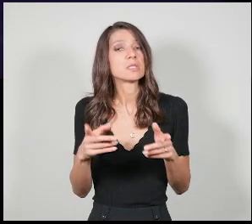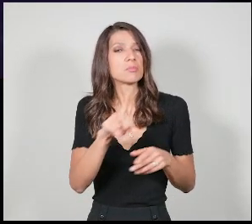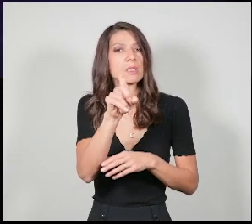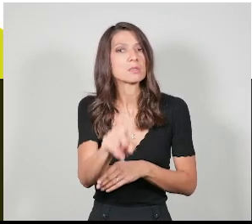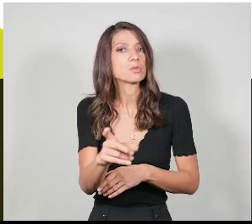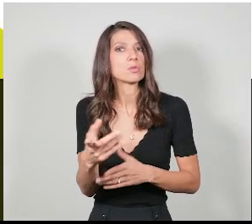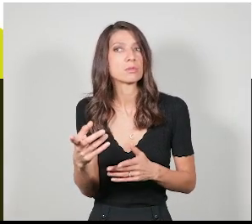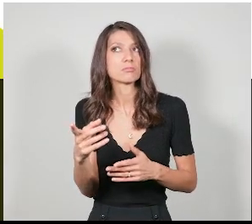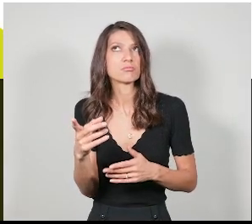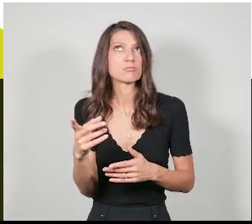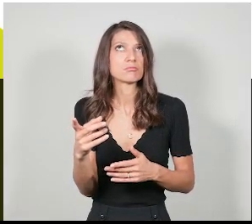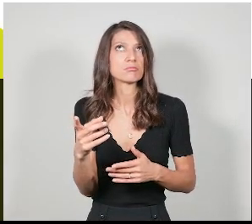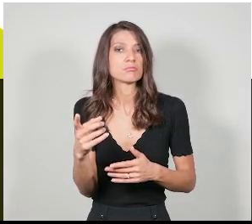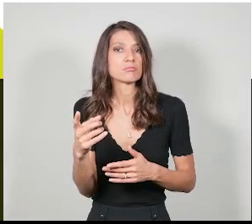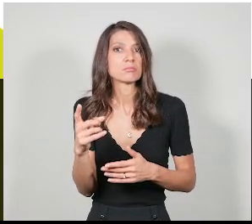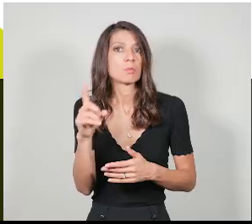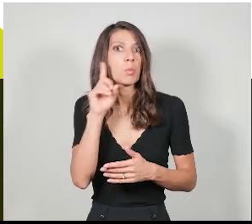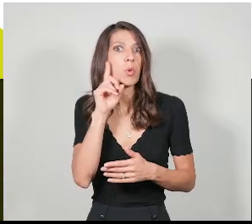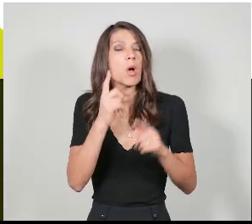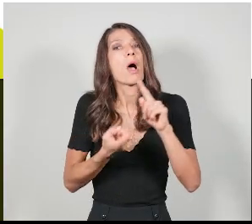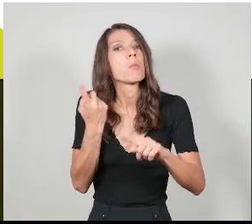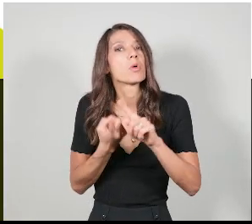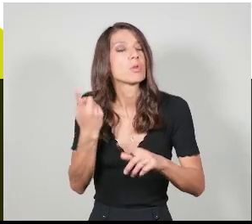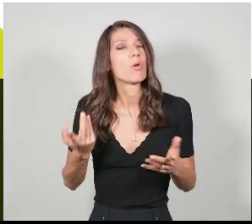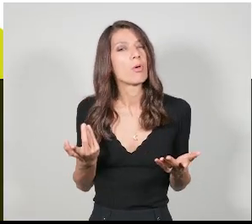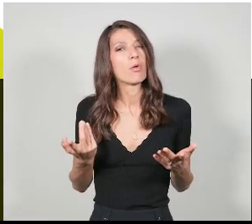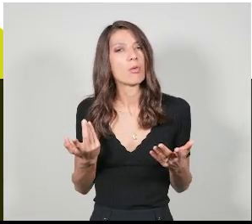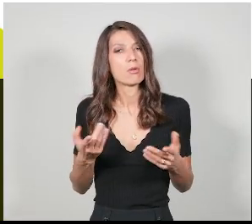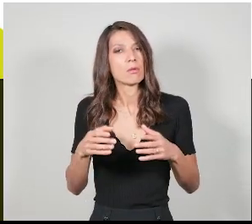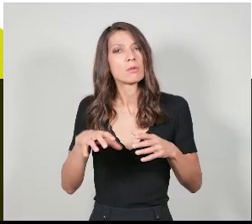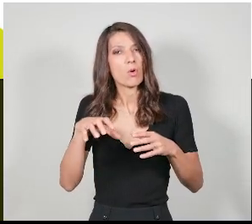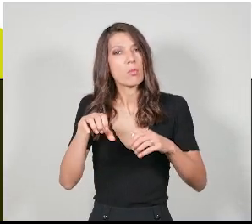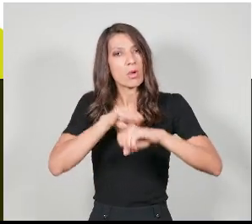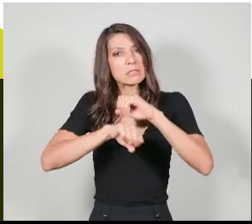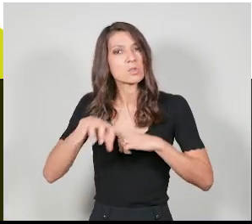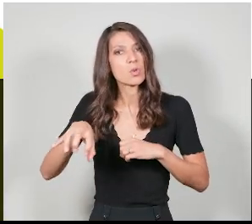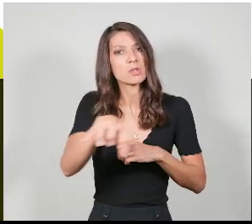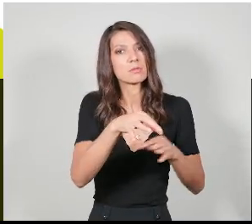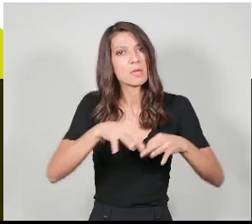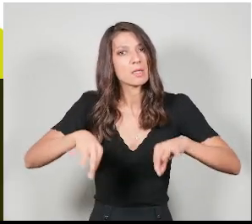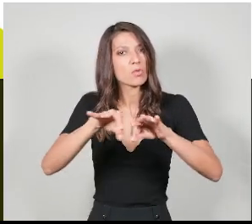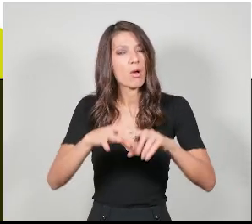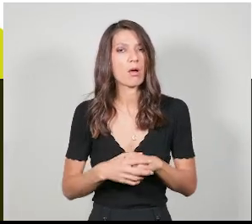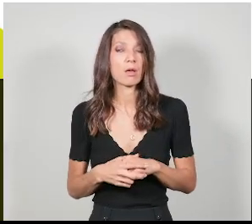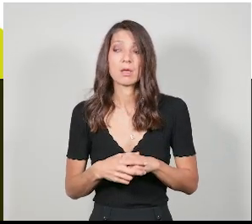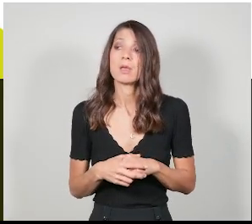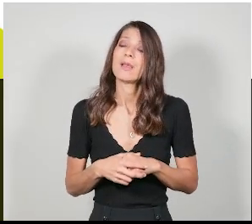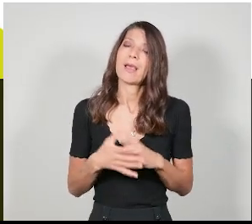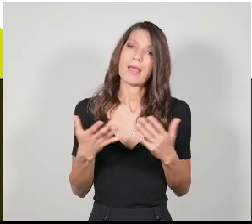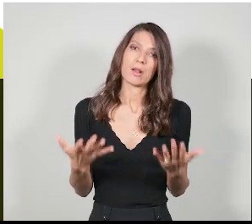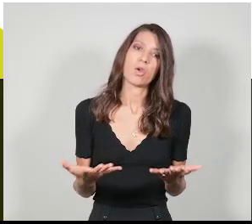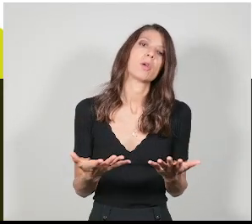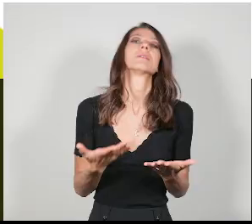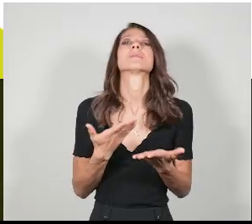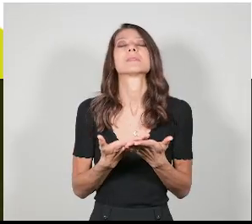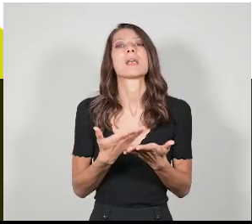un enjeu véritablement? Je dirais que c'est l'autre versant un peu de ce que vous venez de poser. La recomposition territoriale, elle va